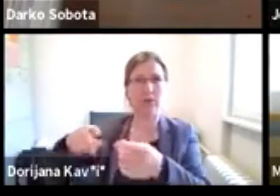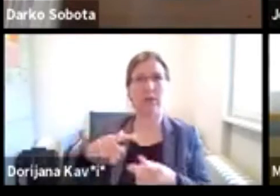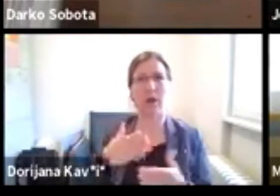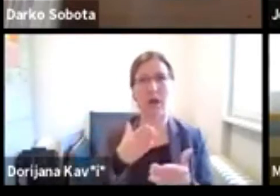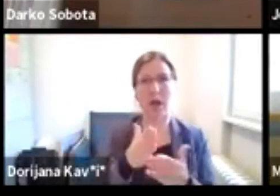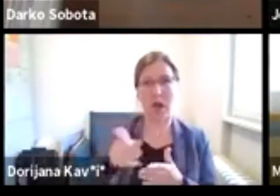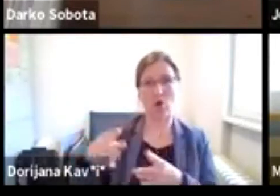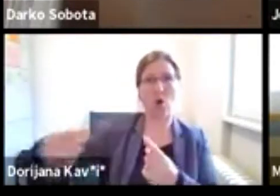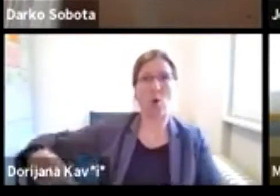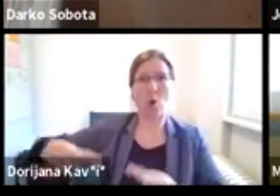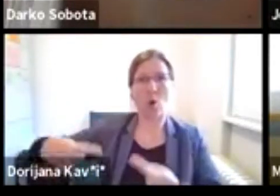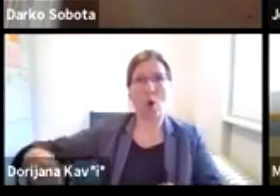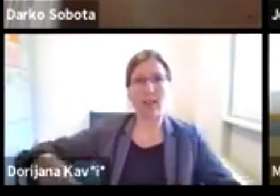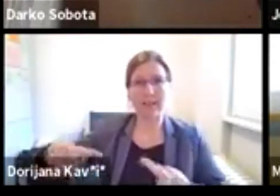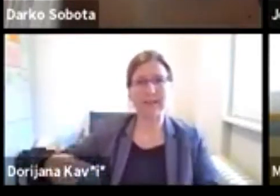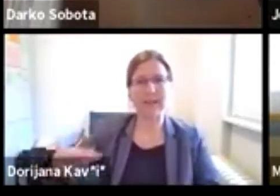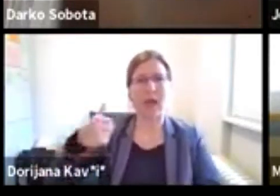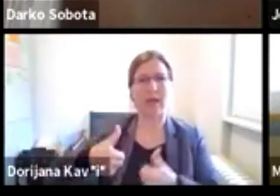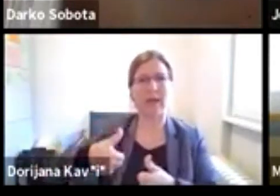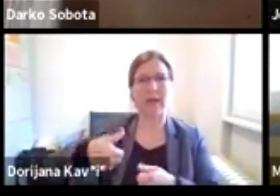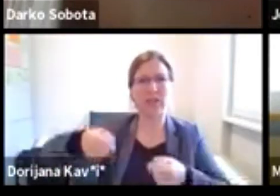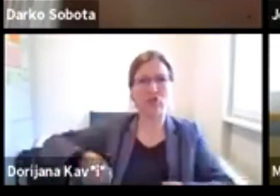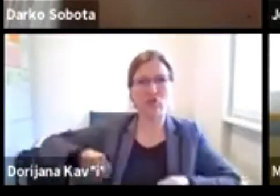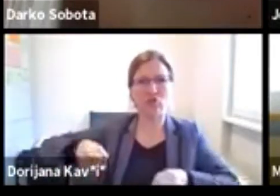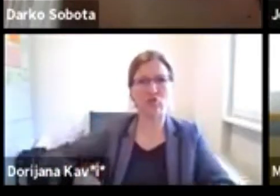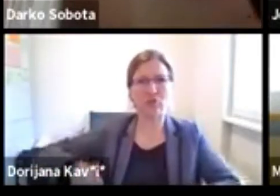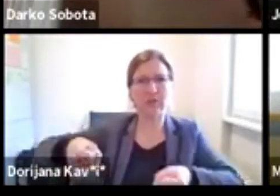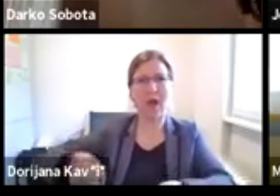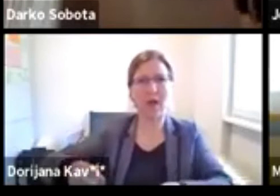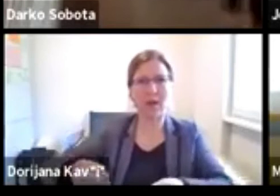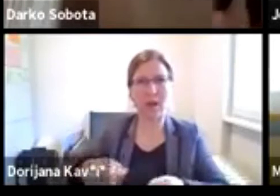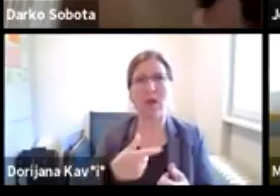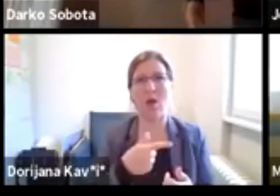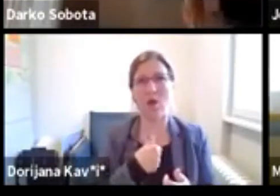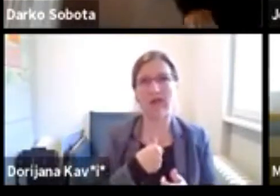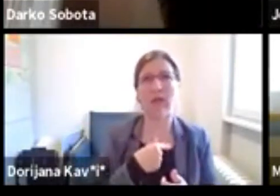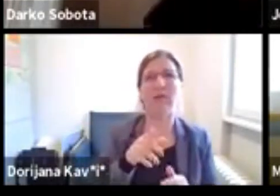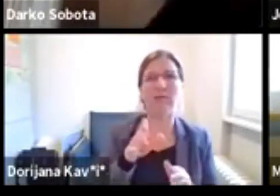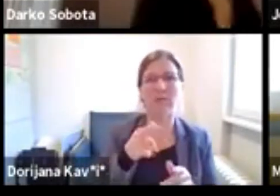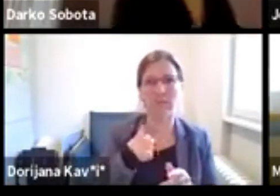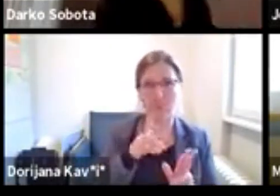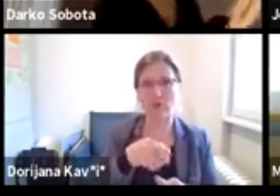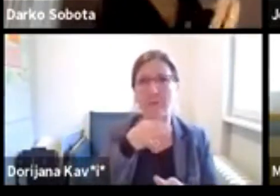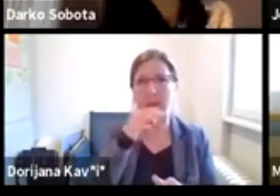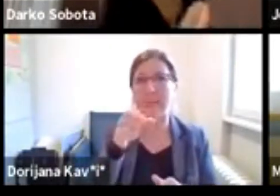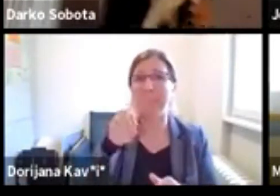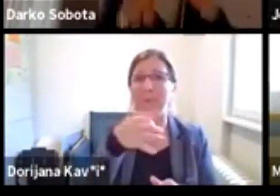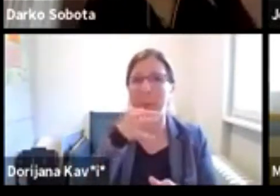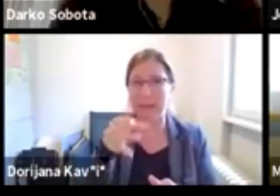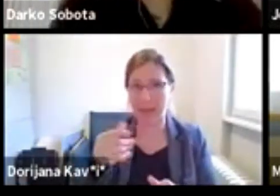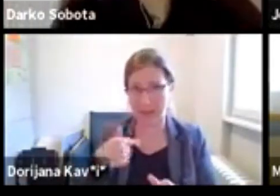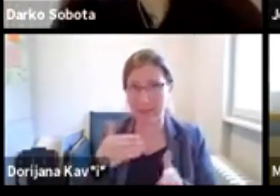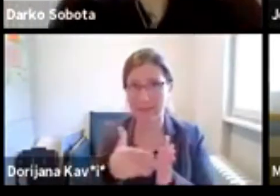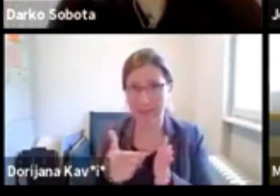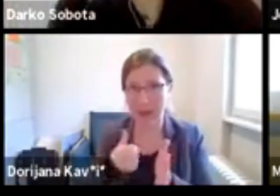u kolicima ili vidimo da ima štake ili slično, možda ćemo je pitati mogu li vam pomoći ili smijem li